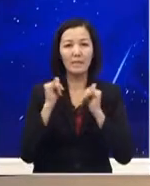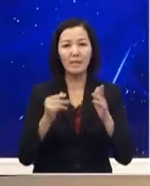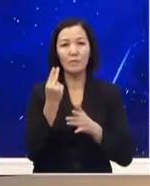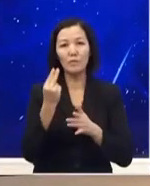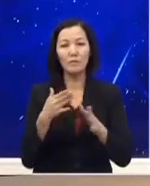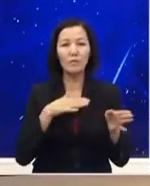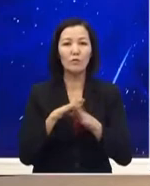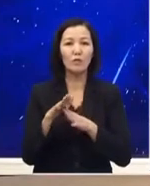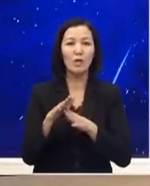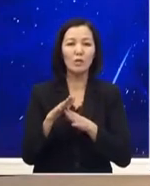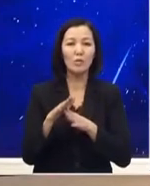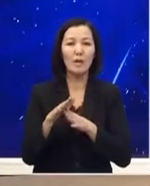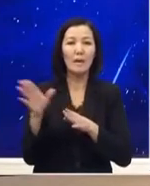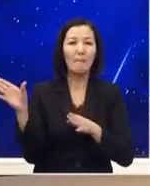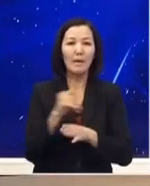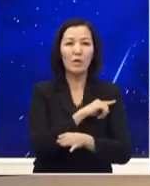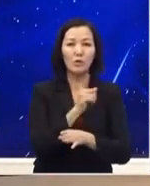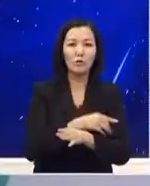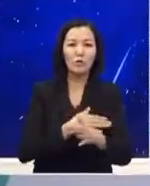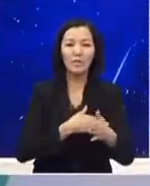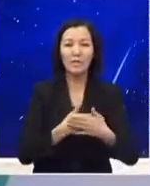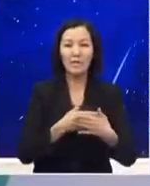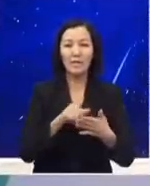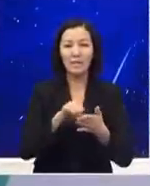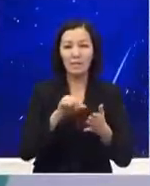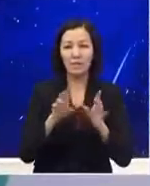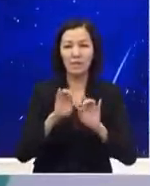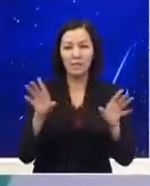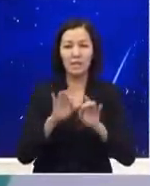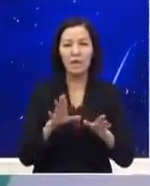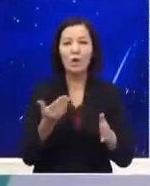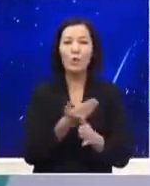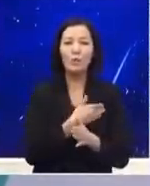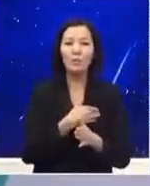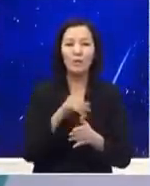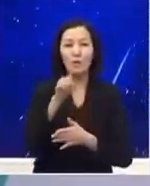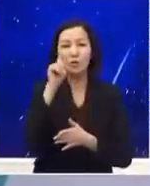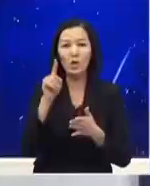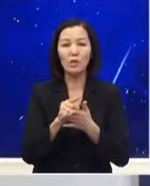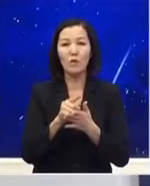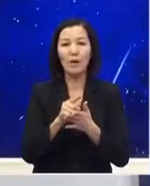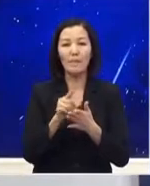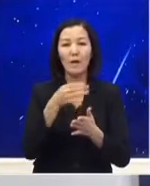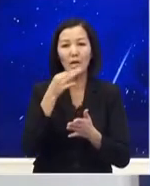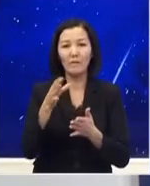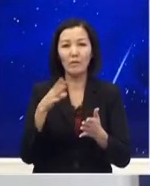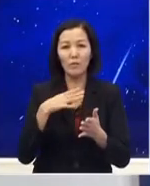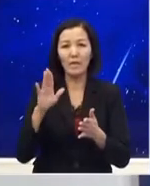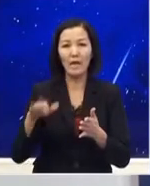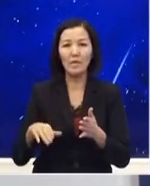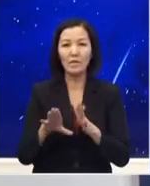бизнесті дамыту мен цифрландыруды жүзеге асыруға бар күштерін салатынын жеткізді. Бұдан кейін үміткерлер сұрақ-жауап кезеңінен